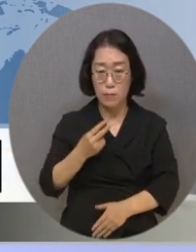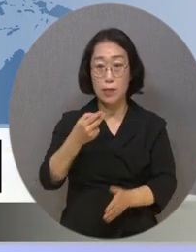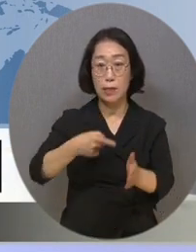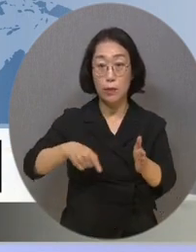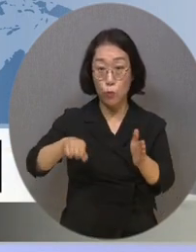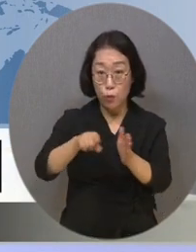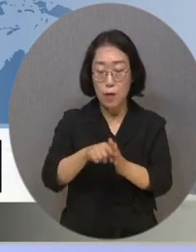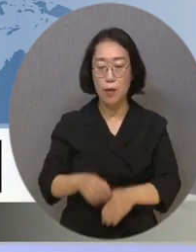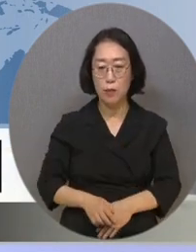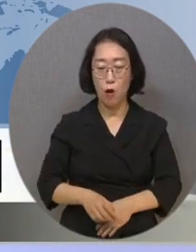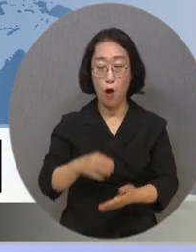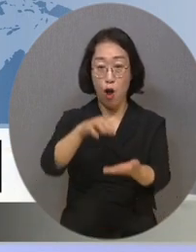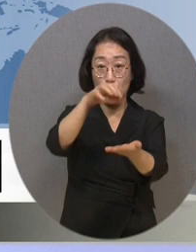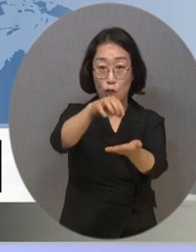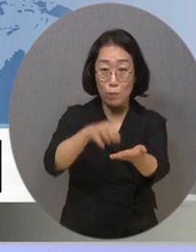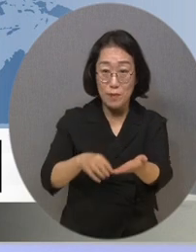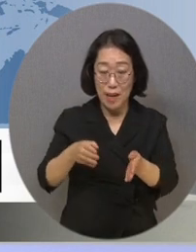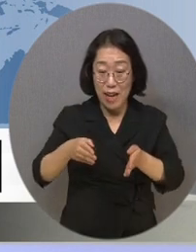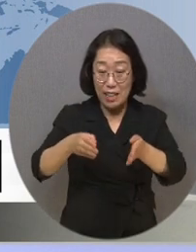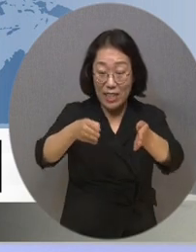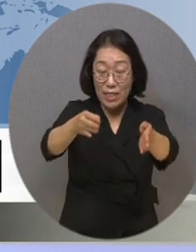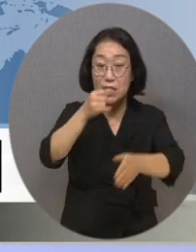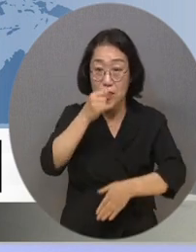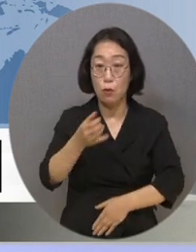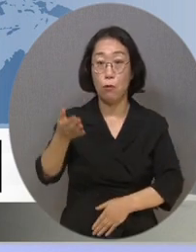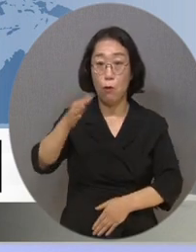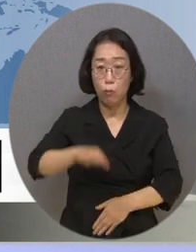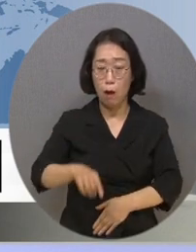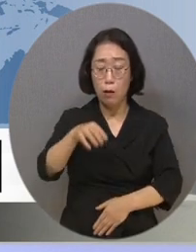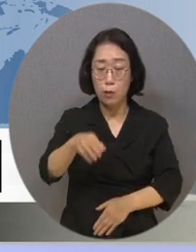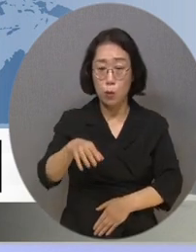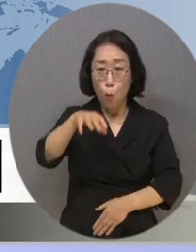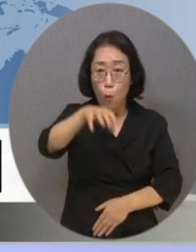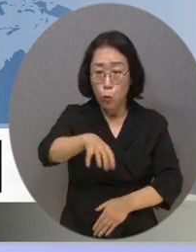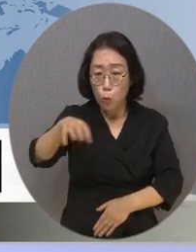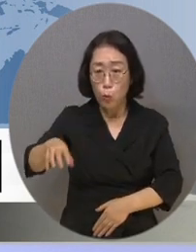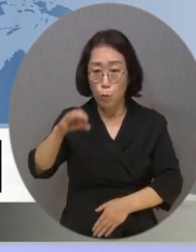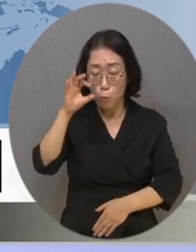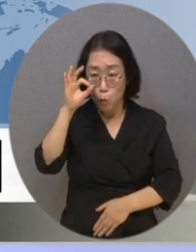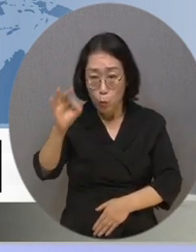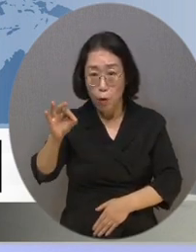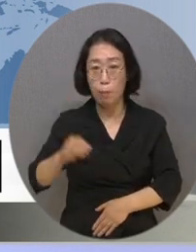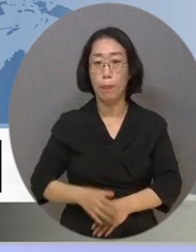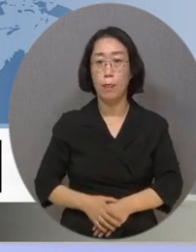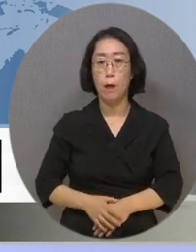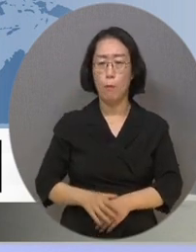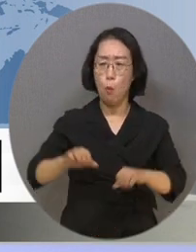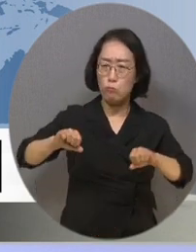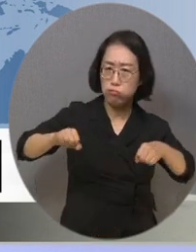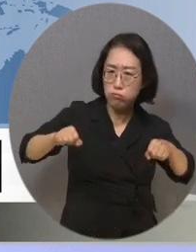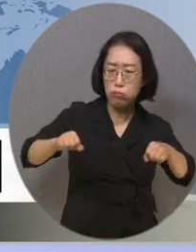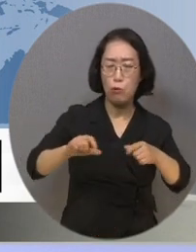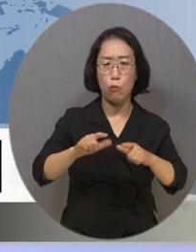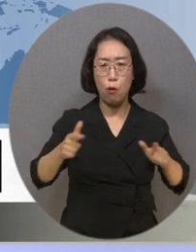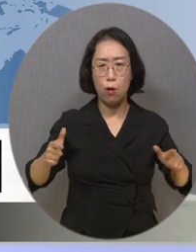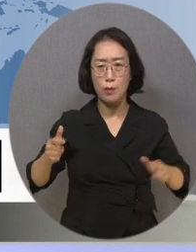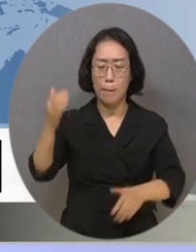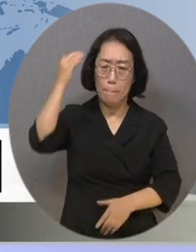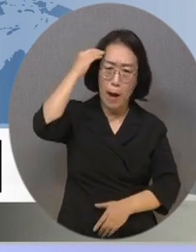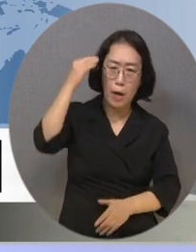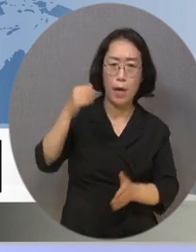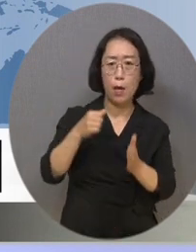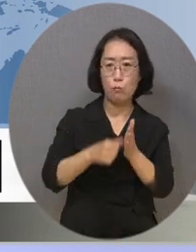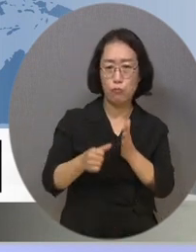위한 점자 유도 블록이 있습니다 그런데 막상이 길을 따라 걷다 보면 전동 킥보드 같은 생각지 못한